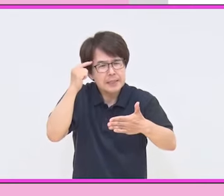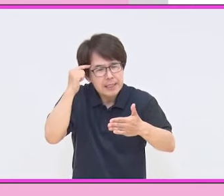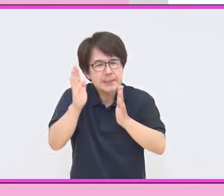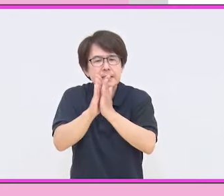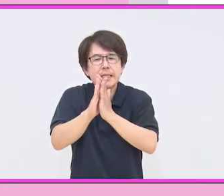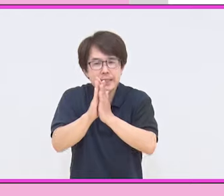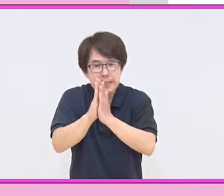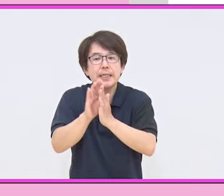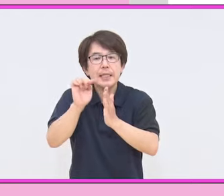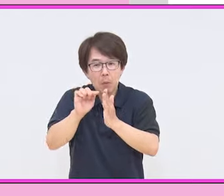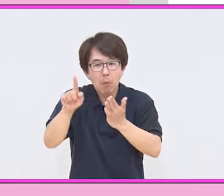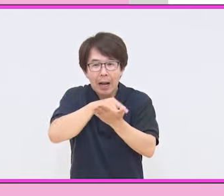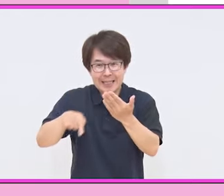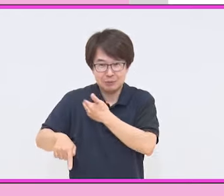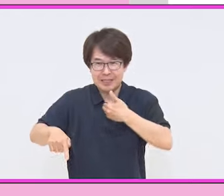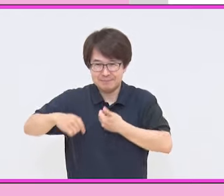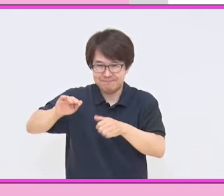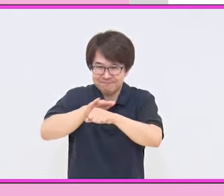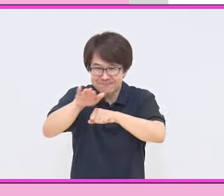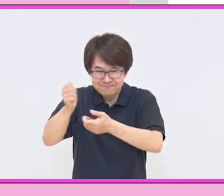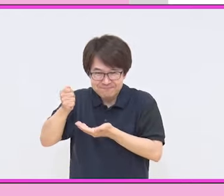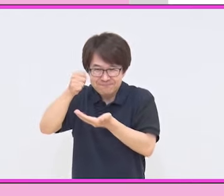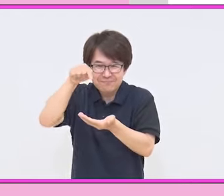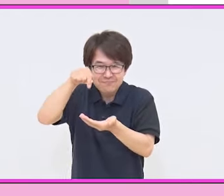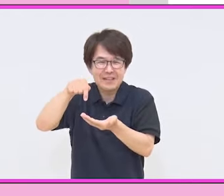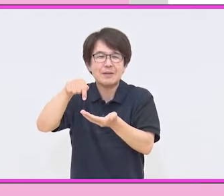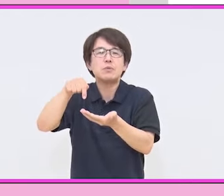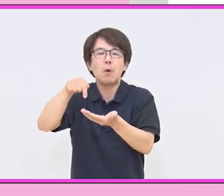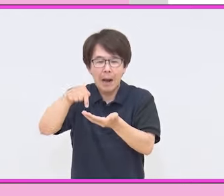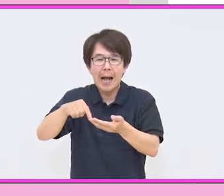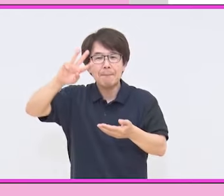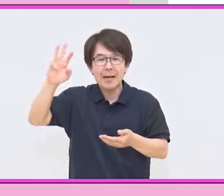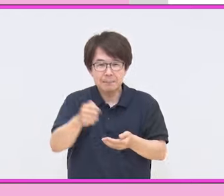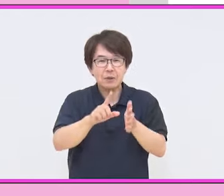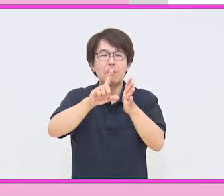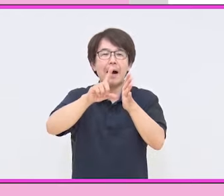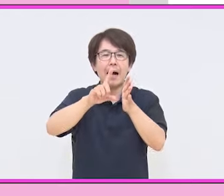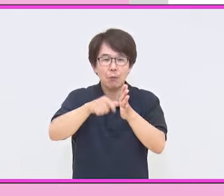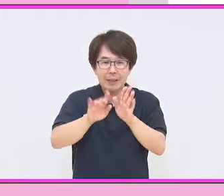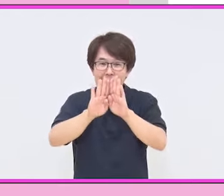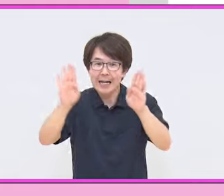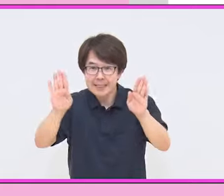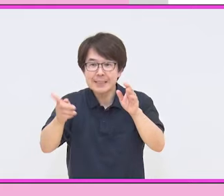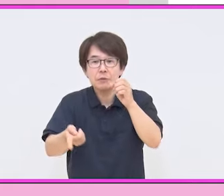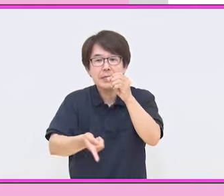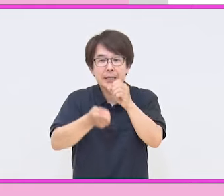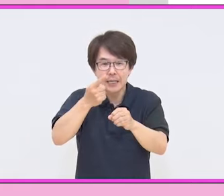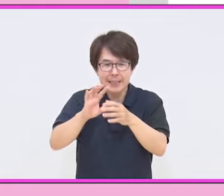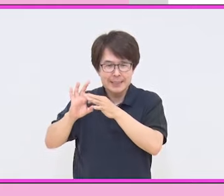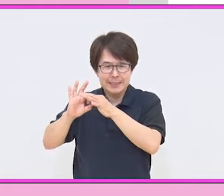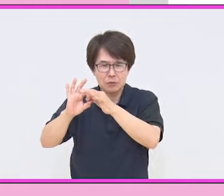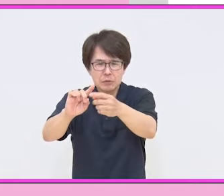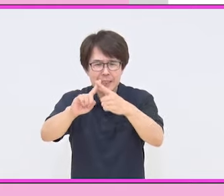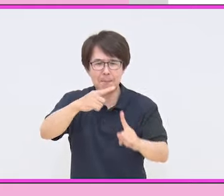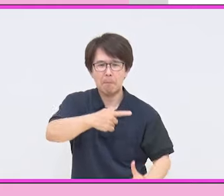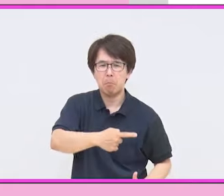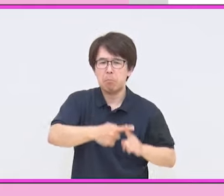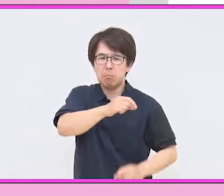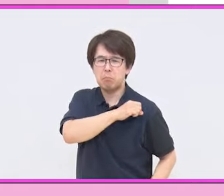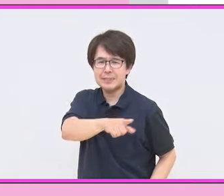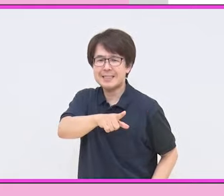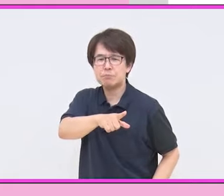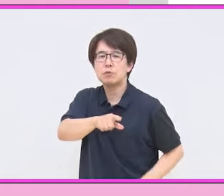です。パラリンピックにおいてはその開催によって生まれた持続的でポジティブな影響を指します。バリアフリーの整備、